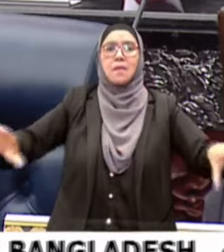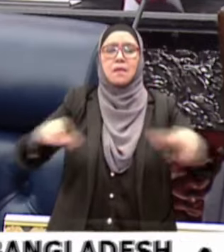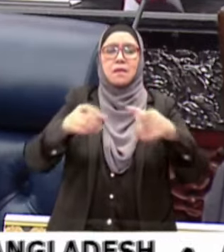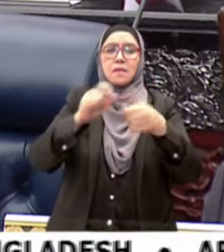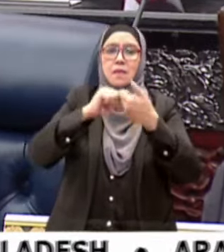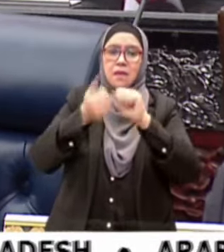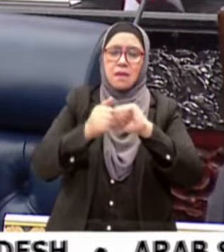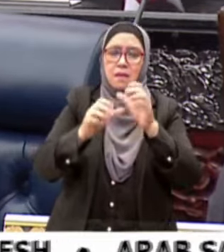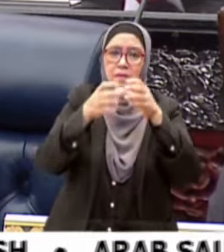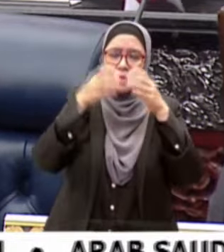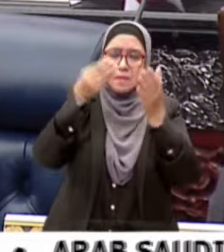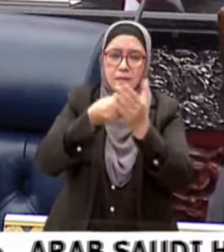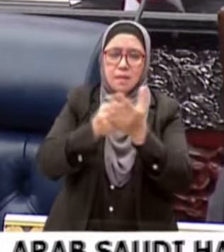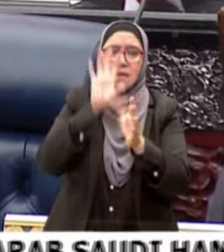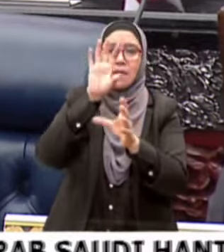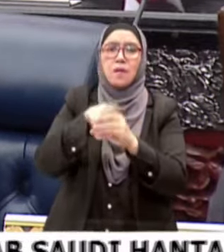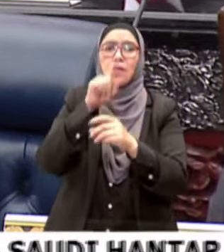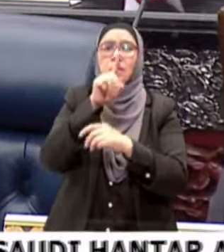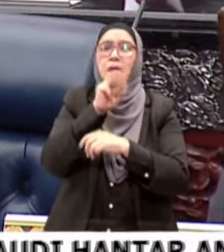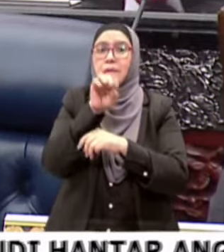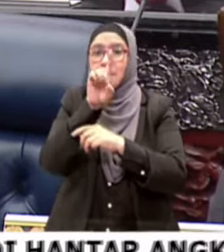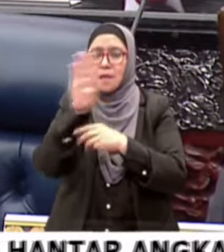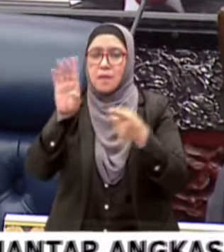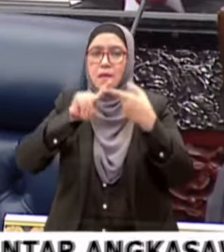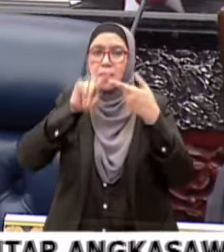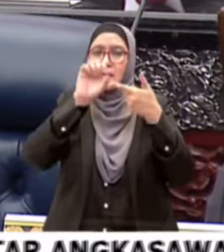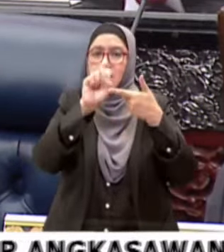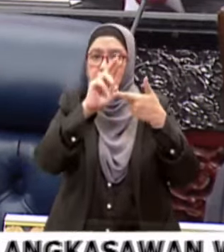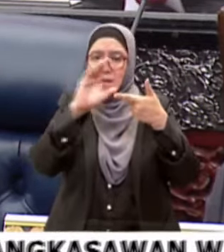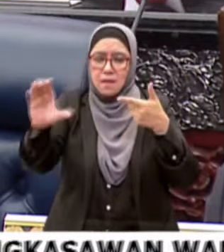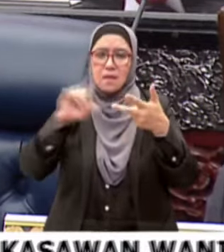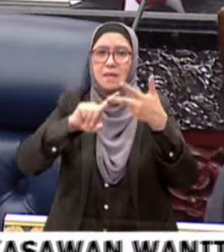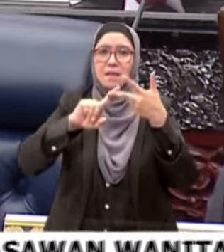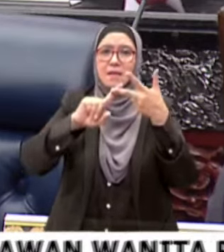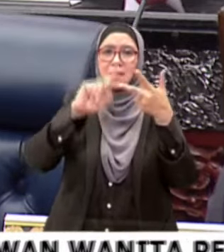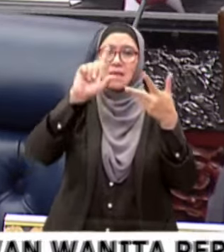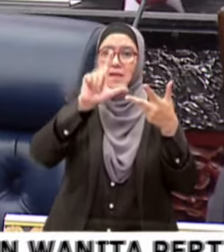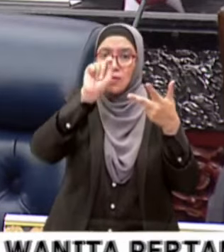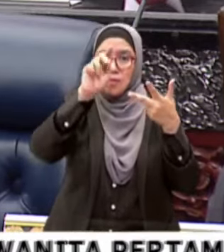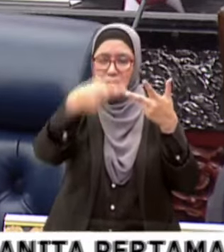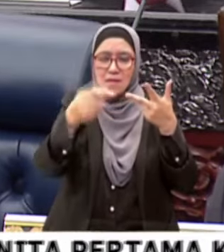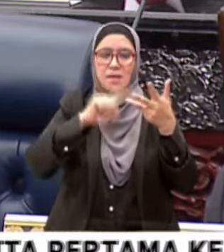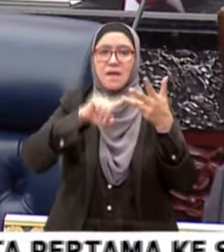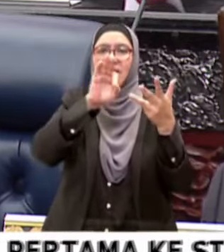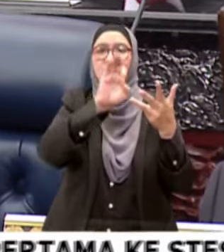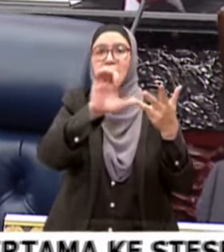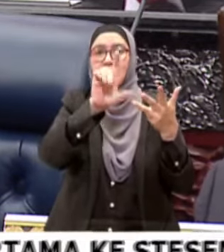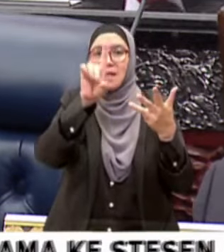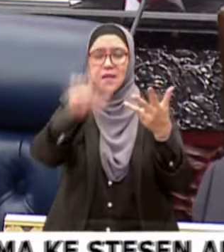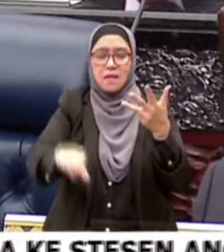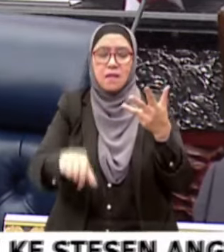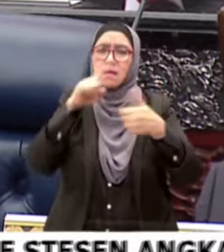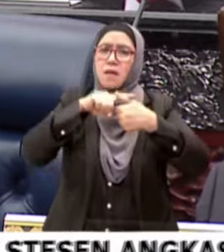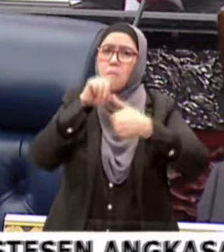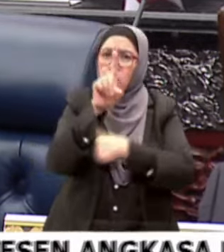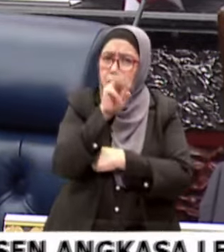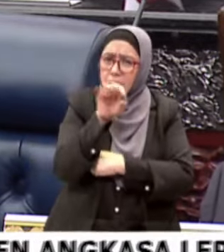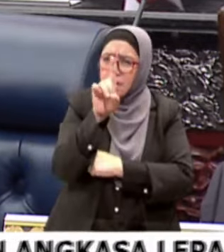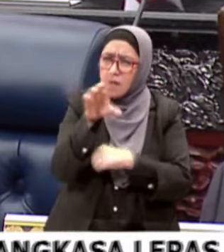termasuklah Wan MDB International tabung Haji dan file hutahuan MDB saja mencegah 40